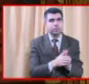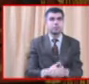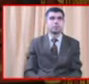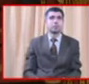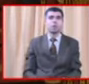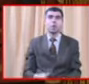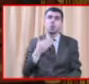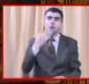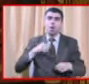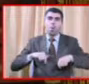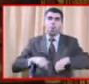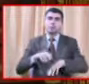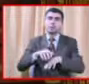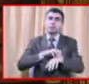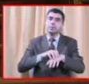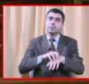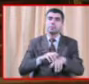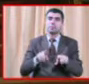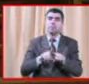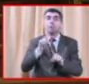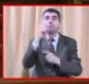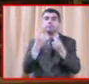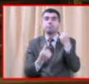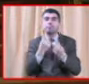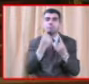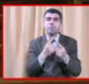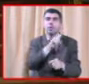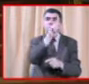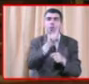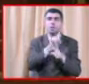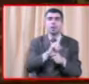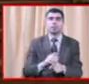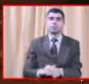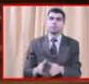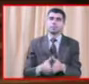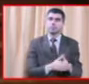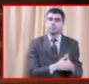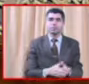شكرا السيد الوزير. اذا ننتقل الى التعقيبات، الكلمه لفريق التجمع الوطني الاحرار.